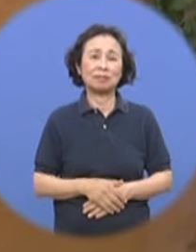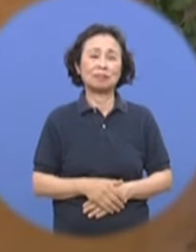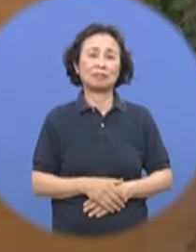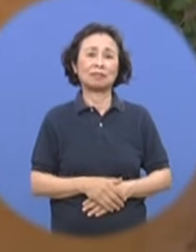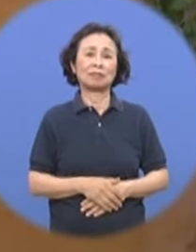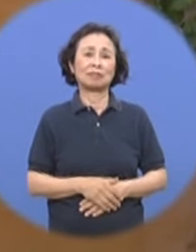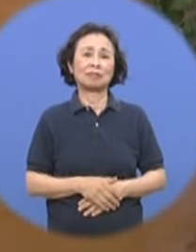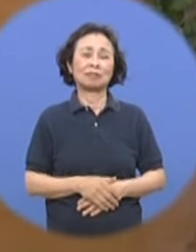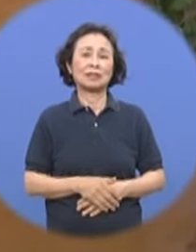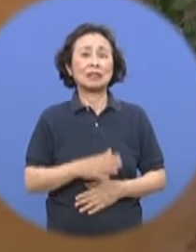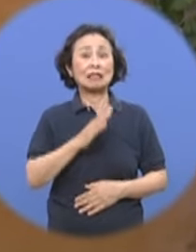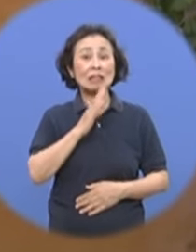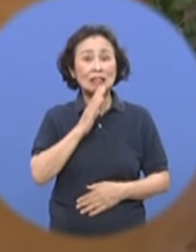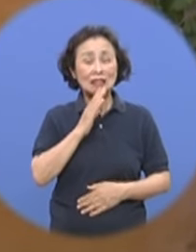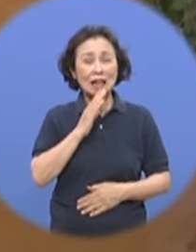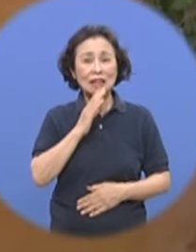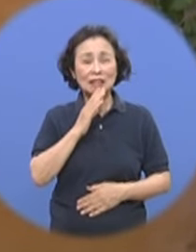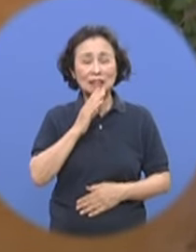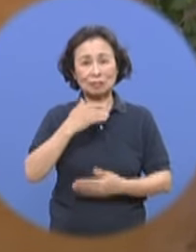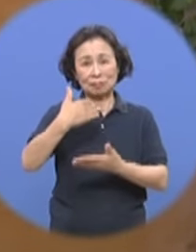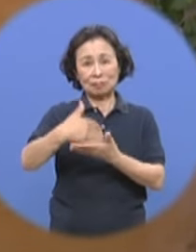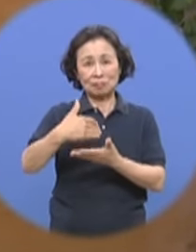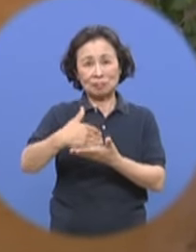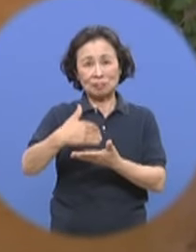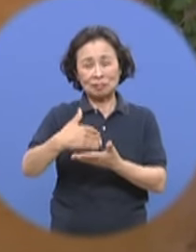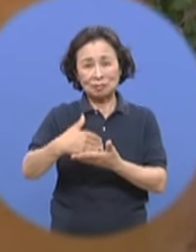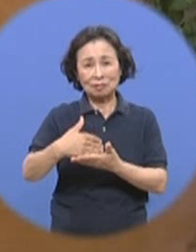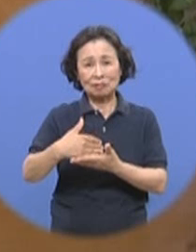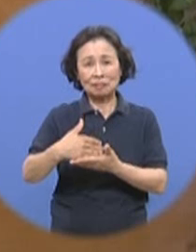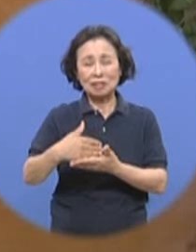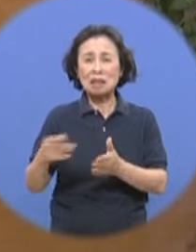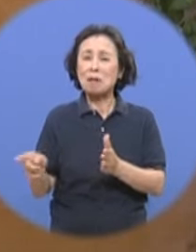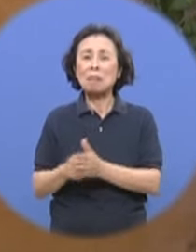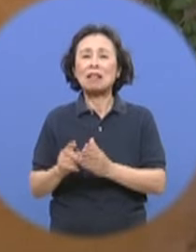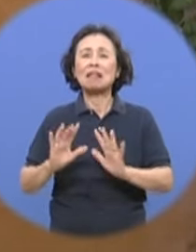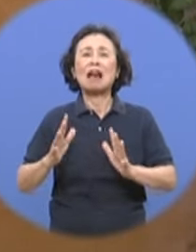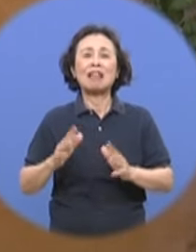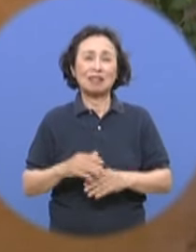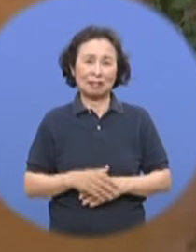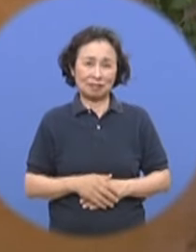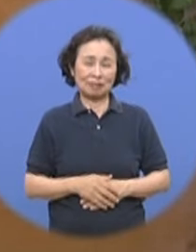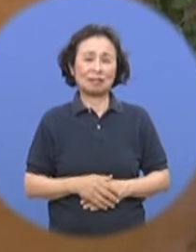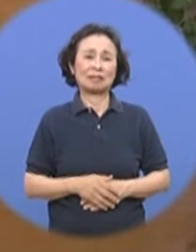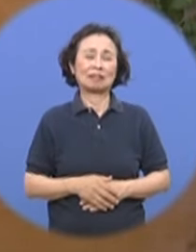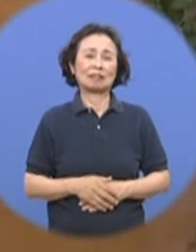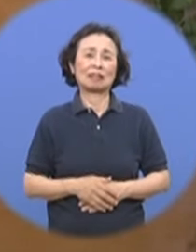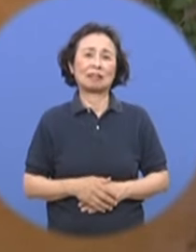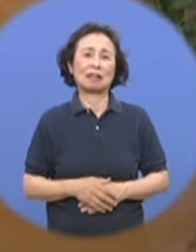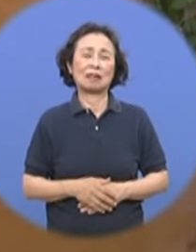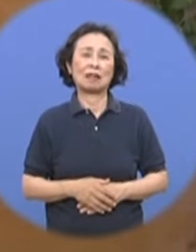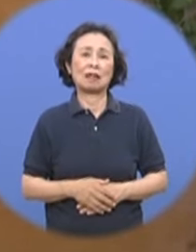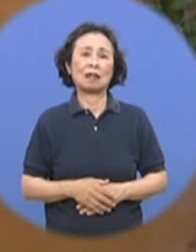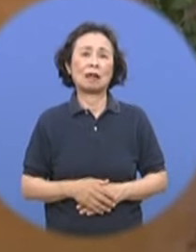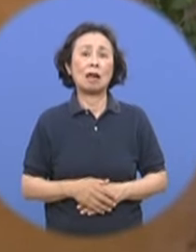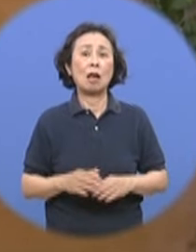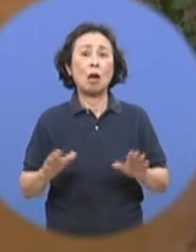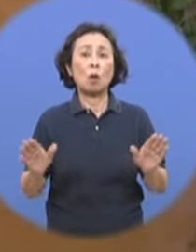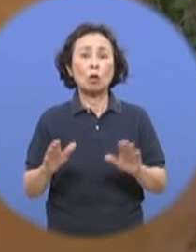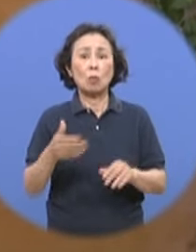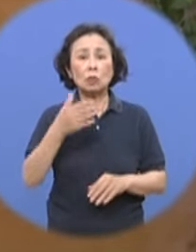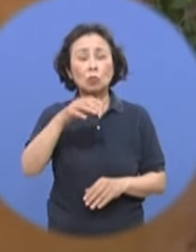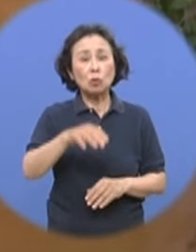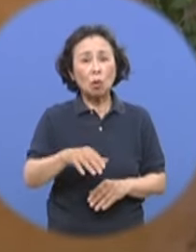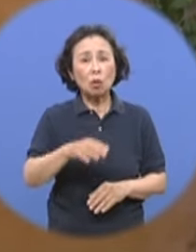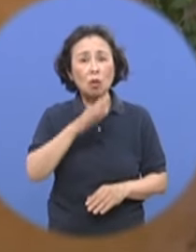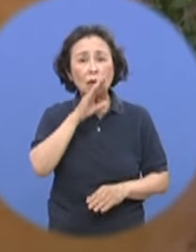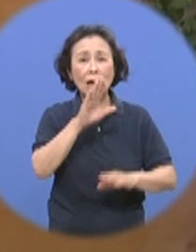実際にですね、こういった場所でお話を聞かせていただくっていう機会はなかったので、 子ども食堂が現在どういうふうに行